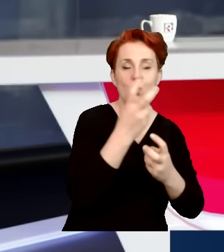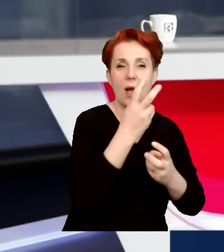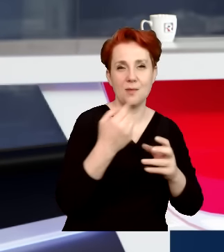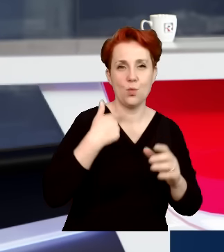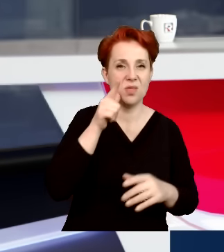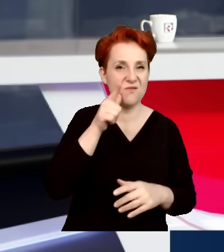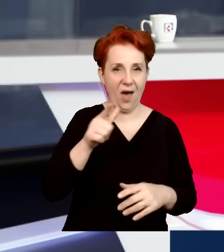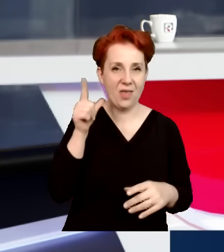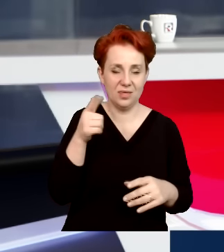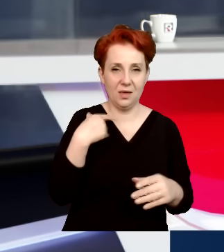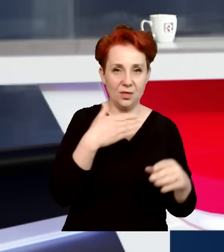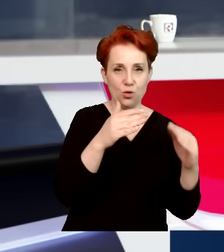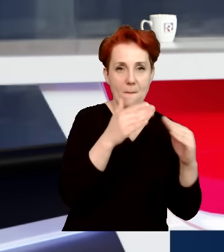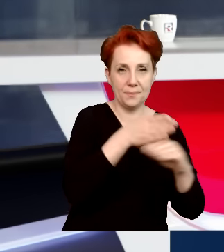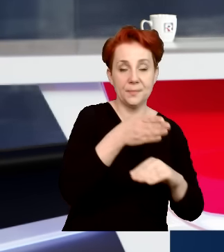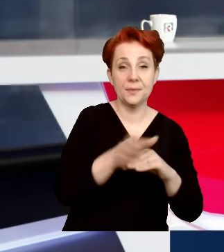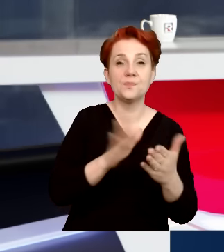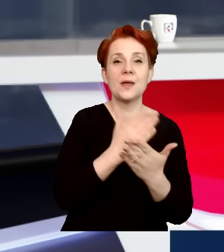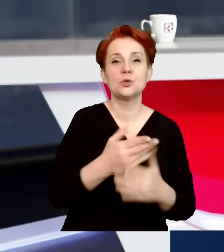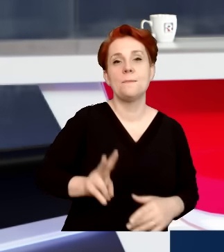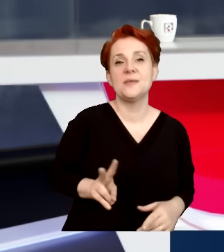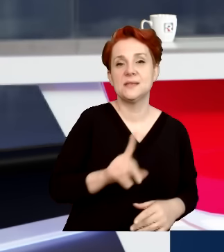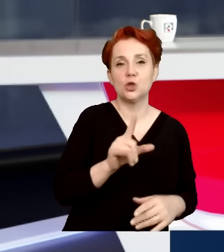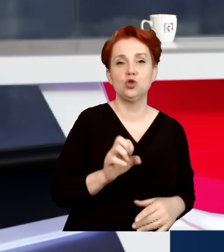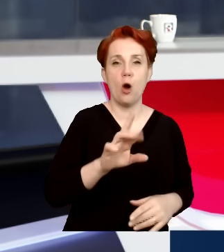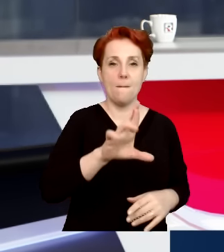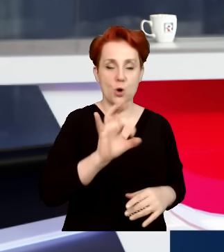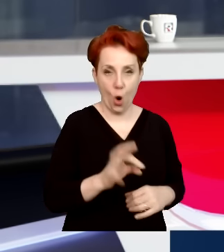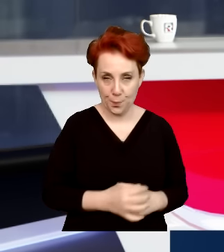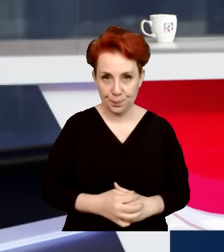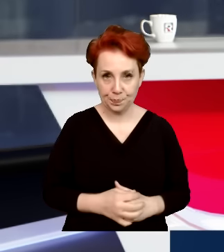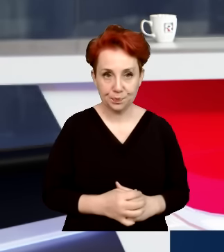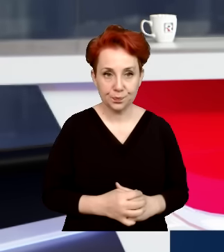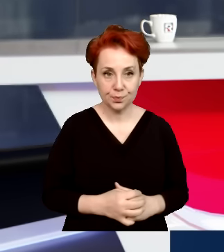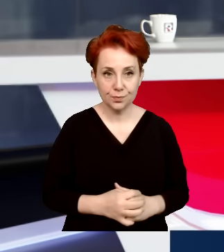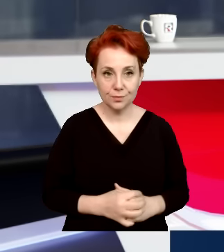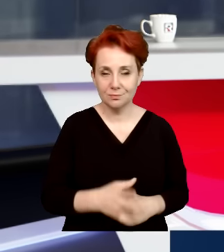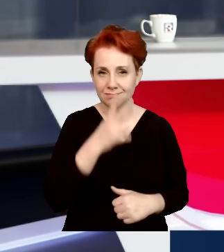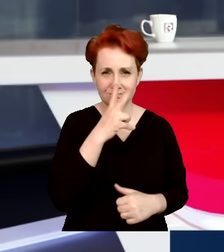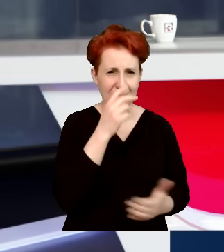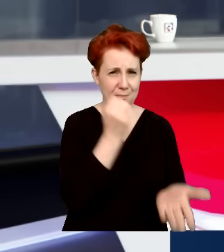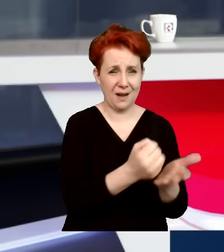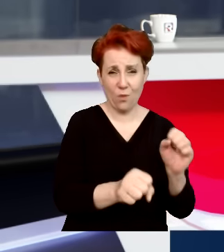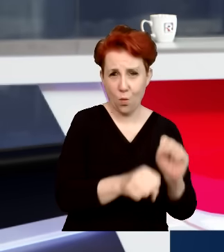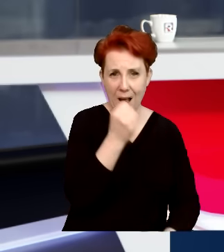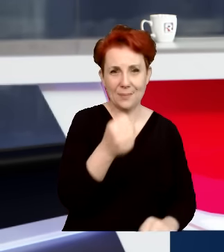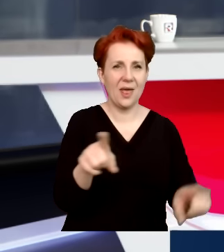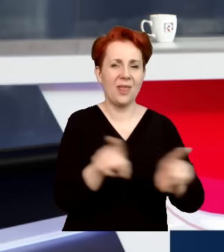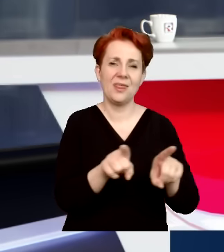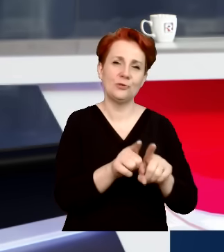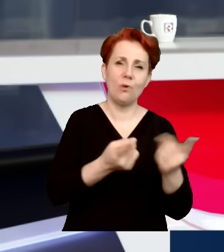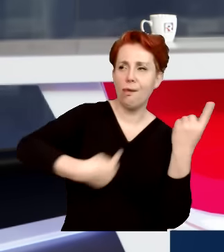temu. Na przykład u ministra Ziobry. I jest ewidentne złamanie prawa i odwracanie kota ogonem.